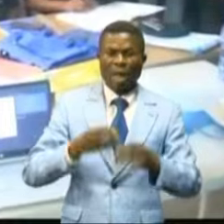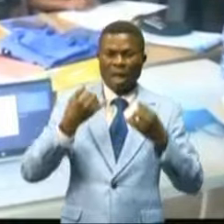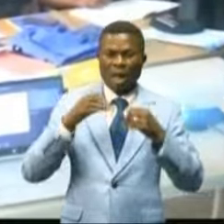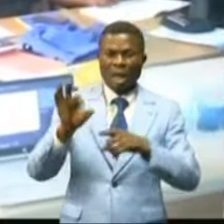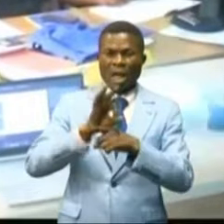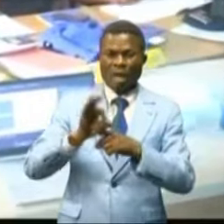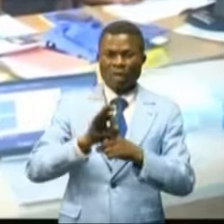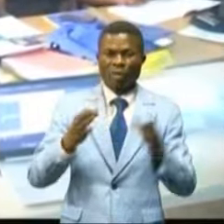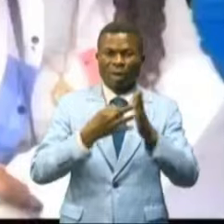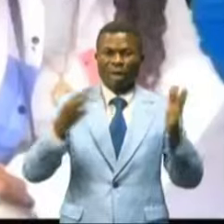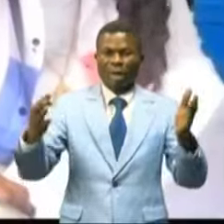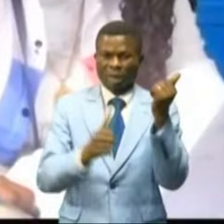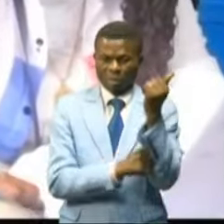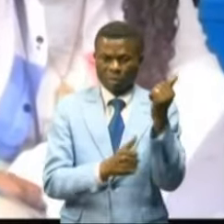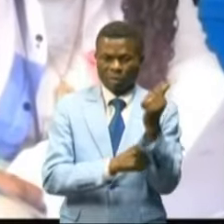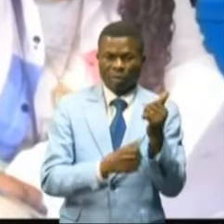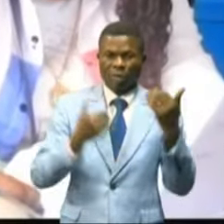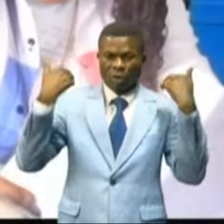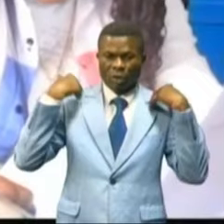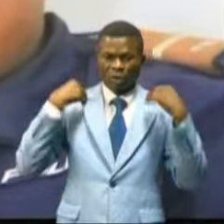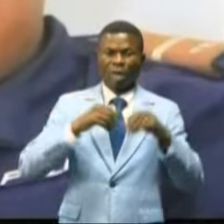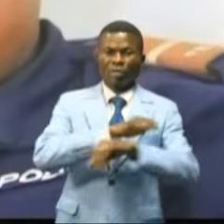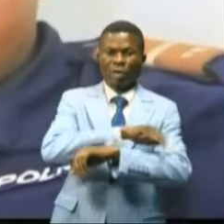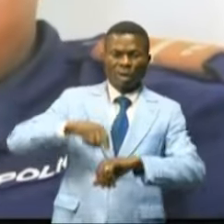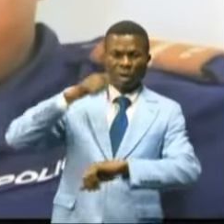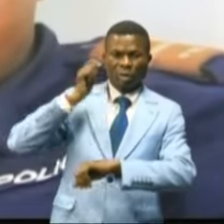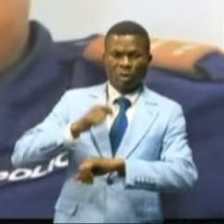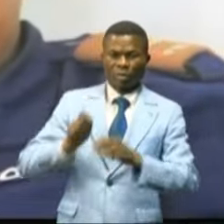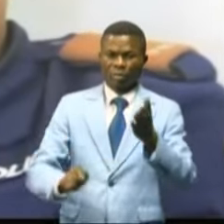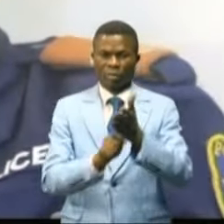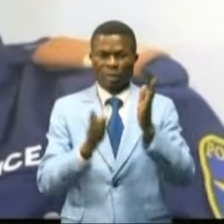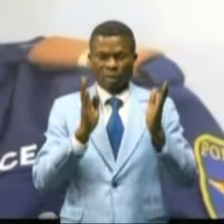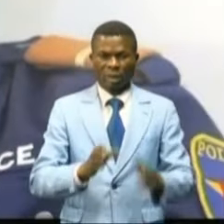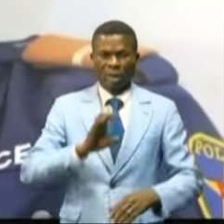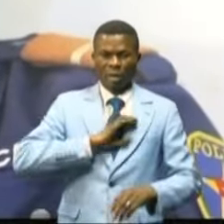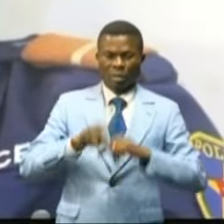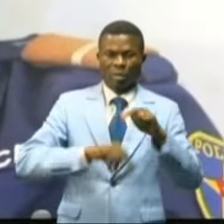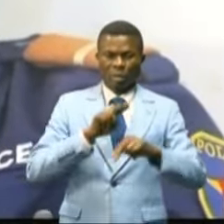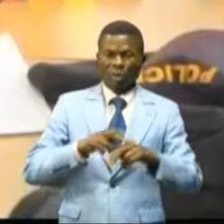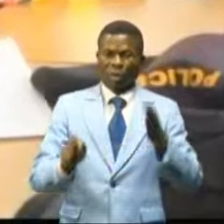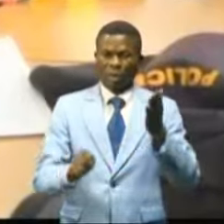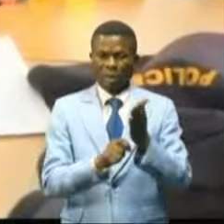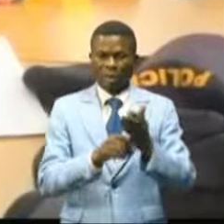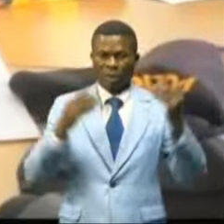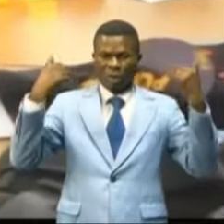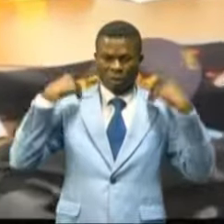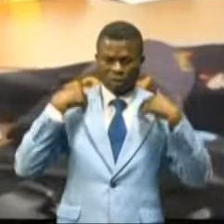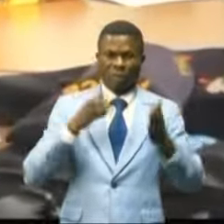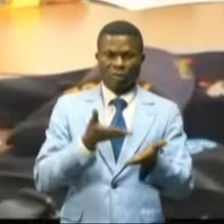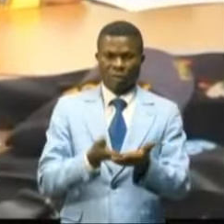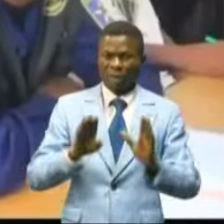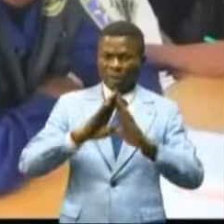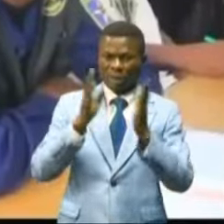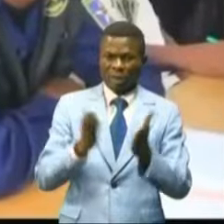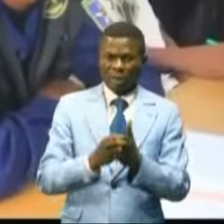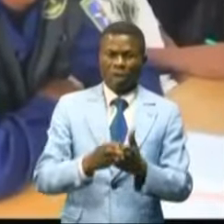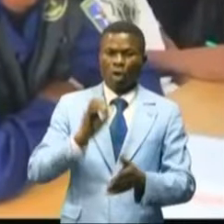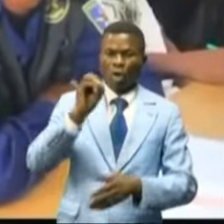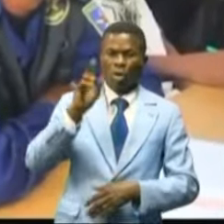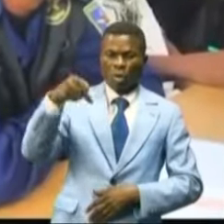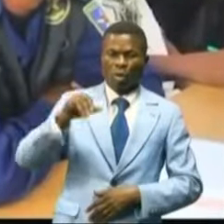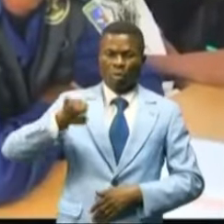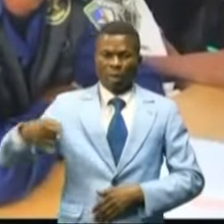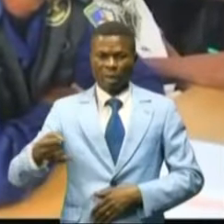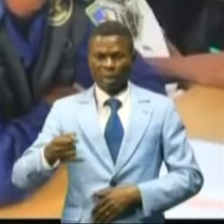80 participants, commandants de structures judiciaires, techniciens de la police technique et scientifique et tous les OPJ de la